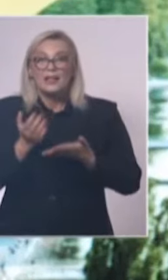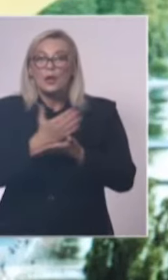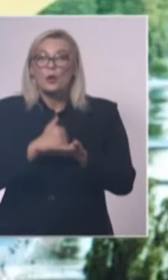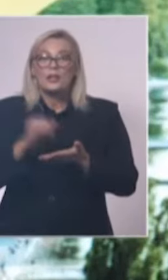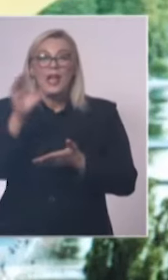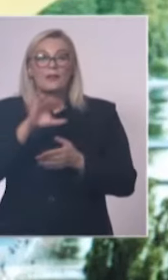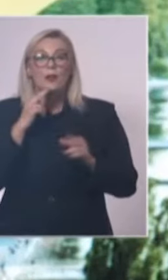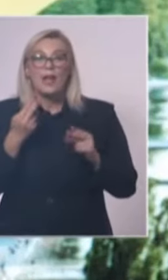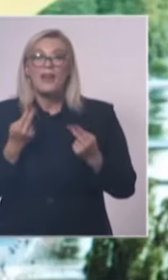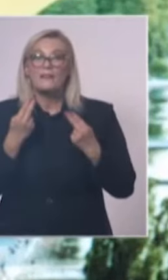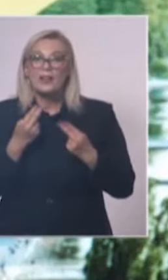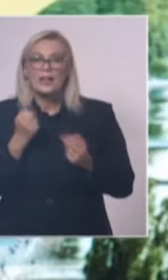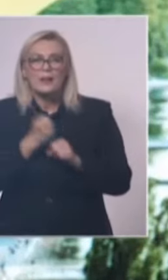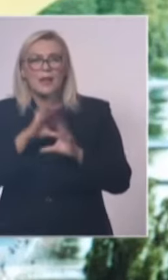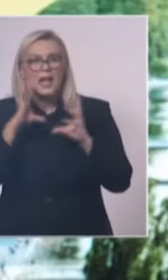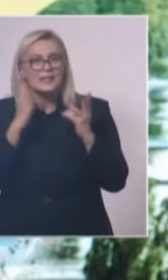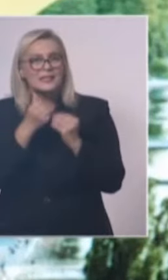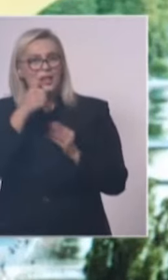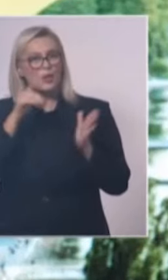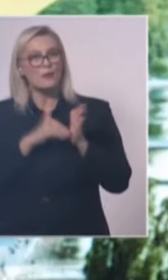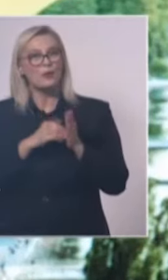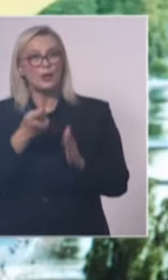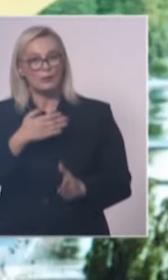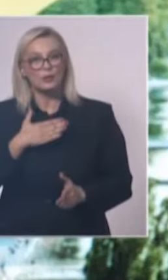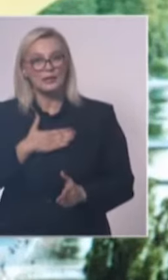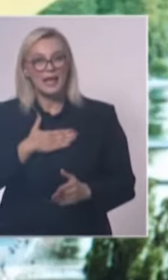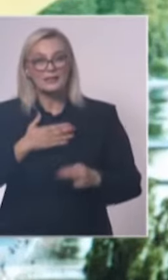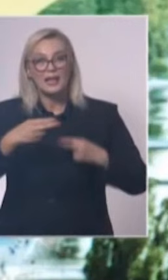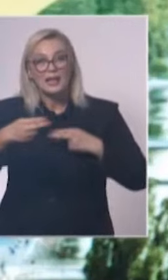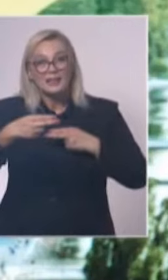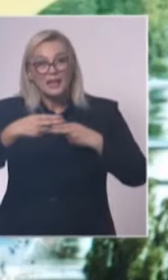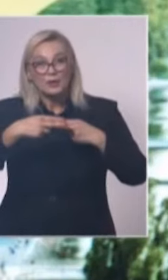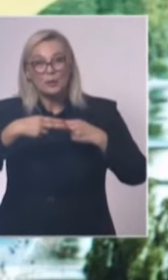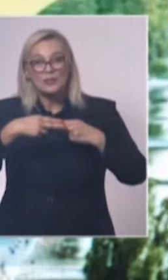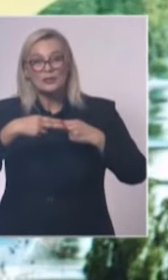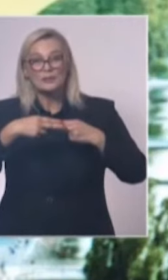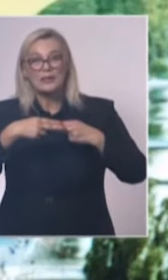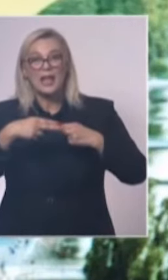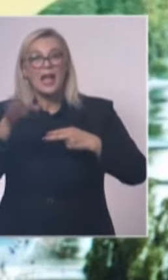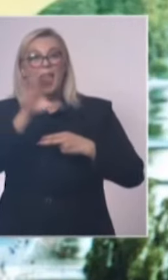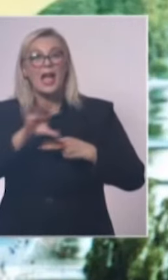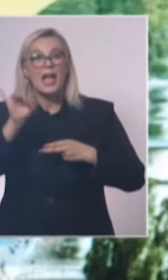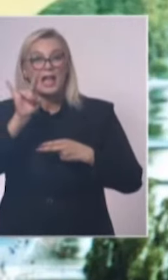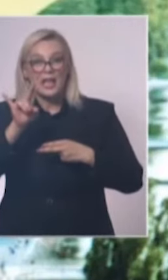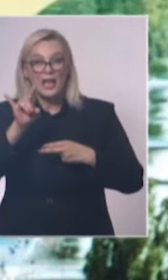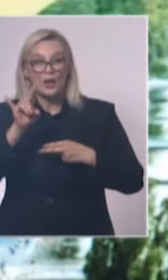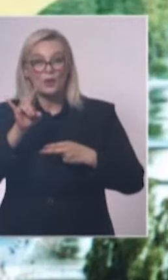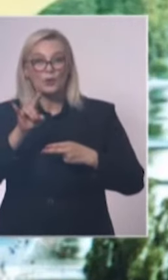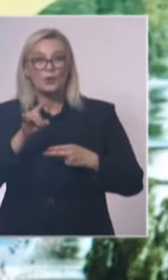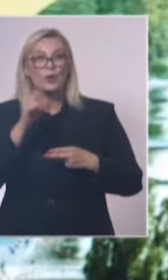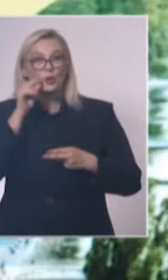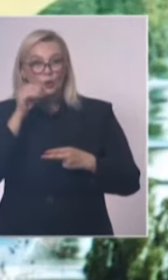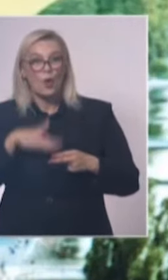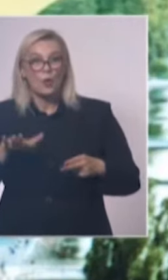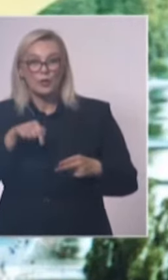ќе направиме се што е потребно од наша страна да ја доближиме Европската унија до